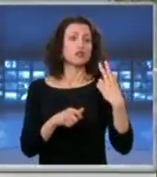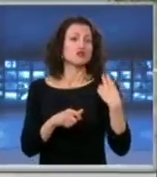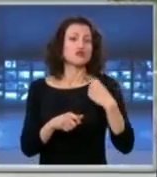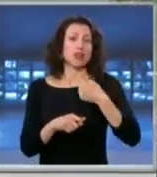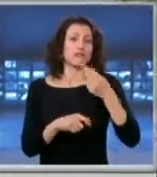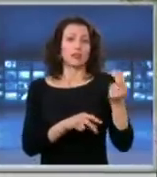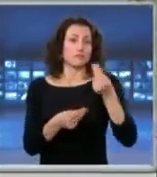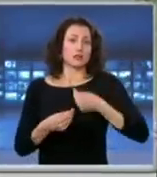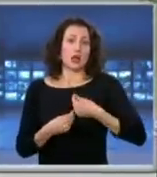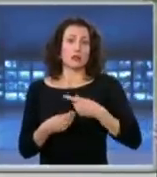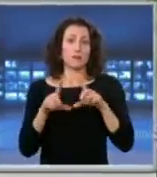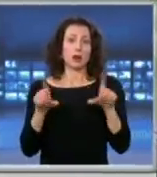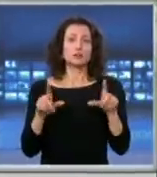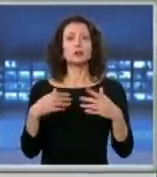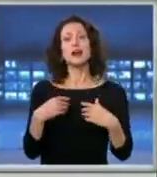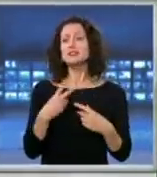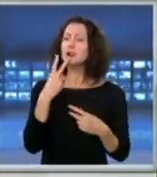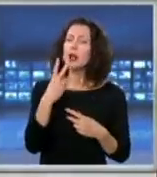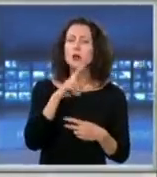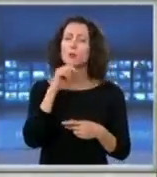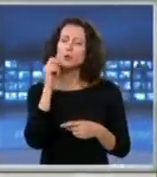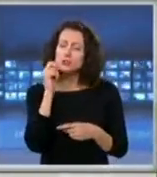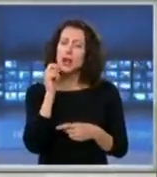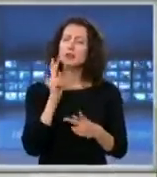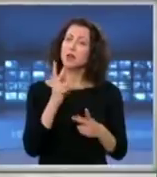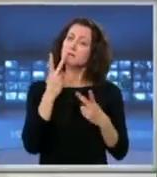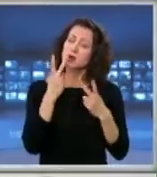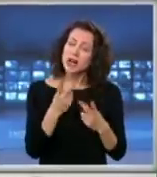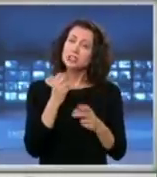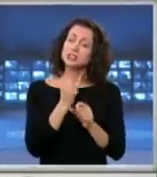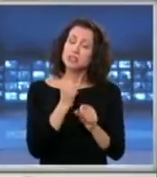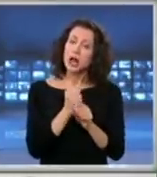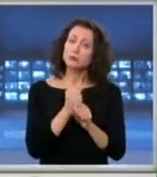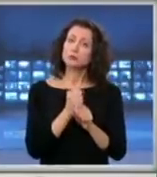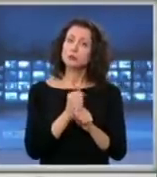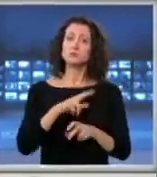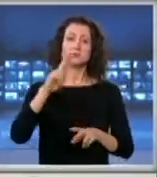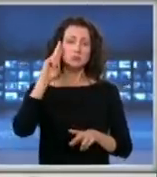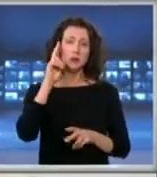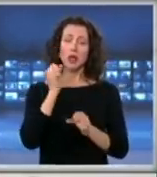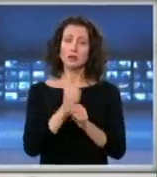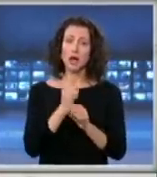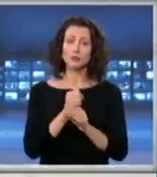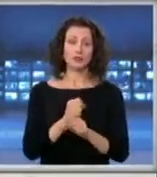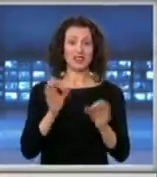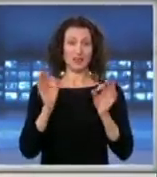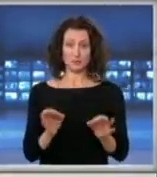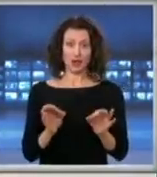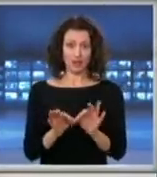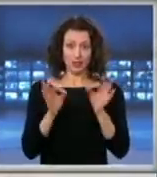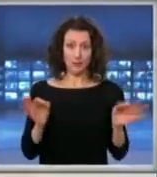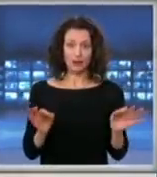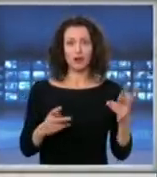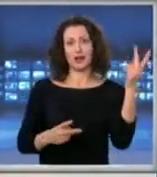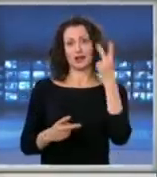те си гледат работата хората. И такъв трябва да е. Правилни ли са тези мерки? Разбира се, това